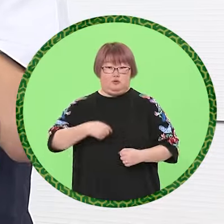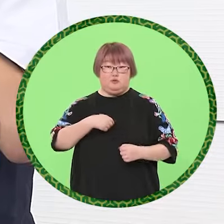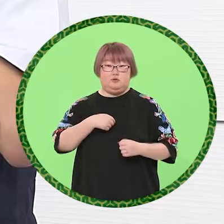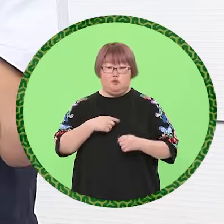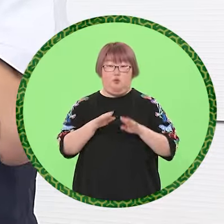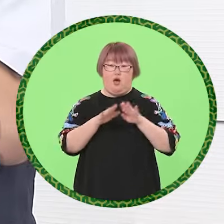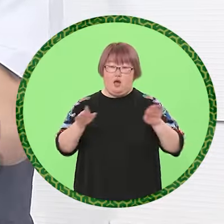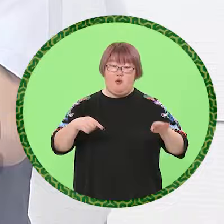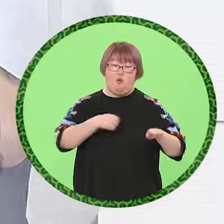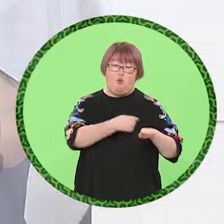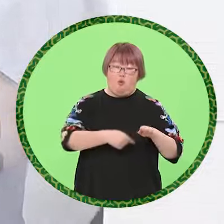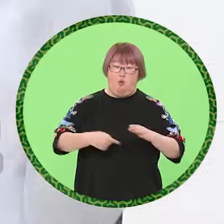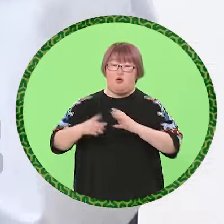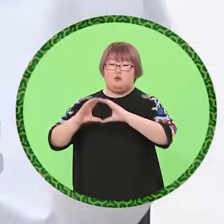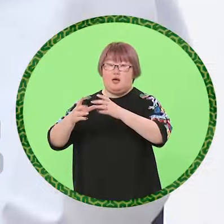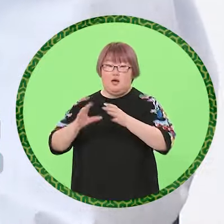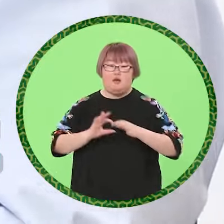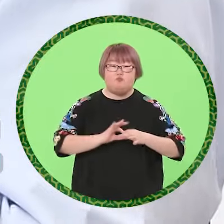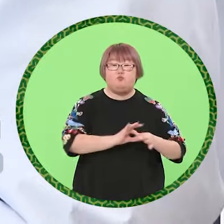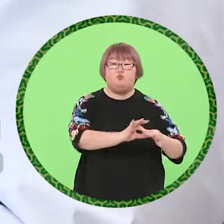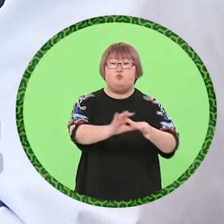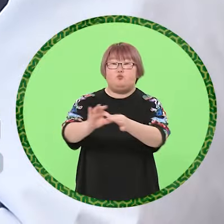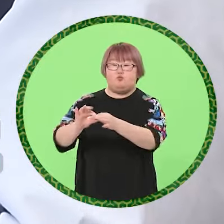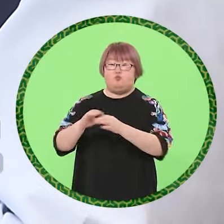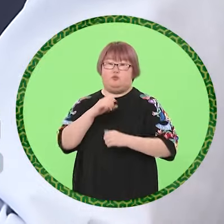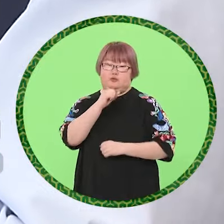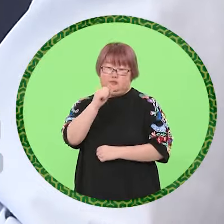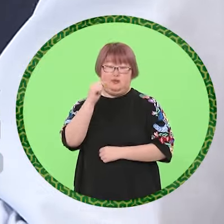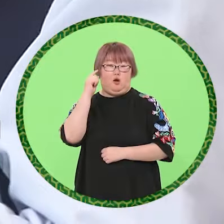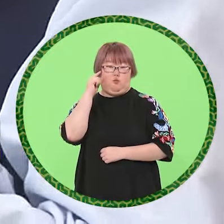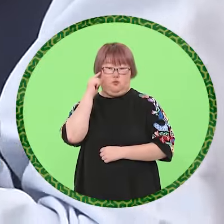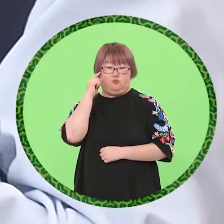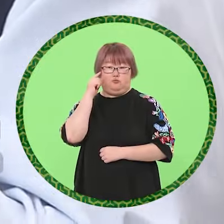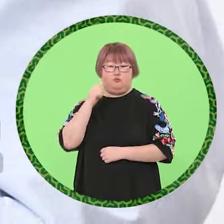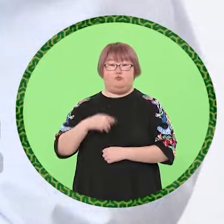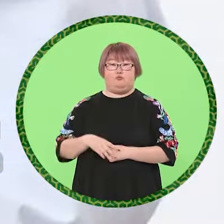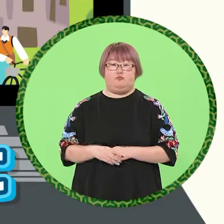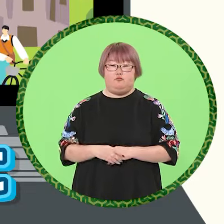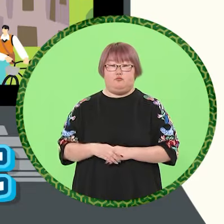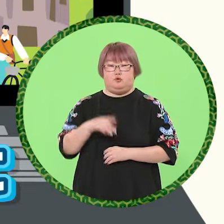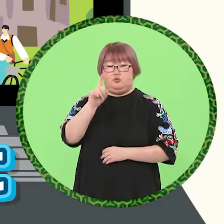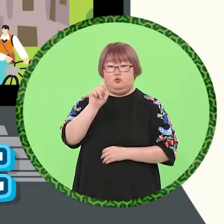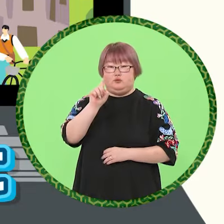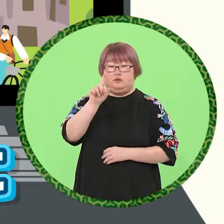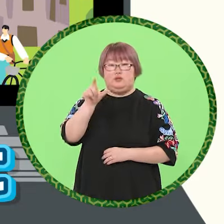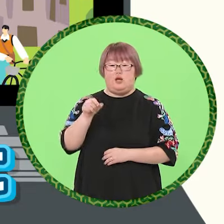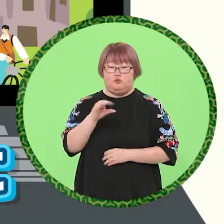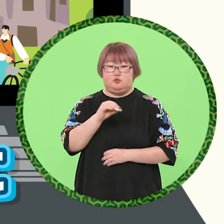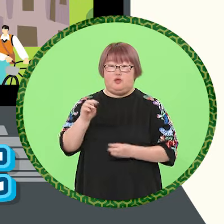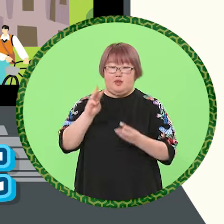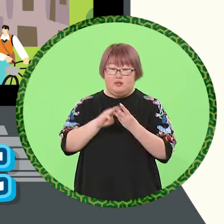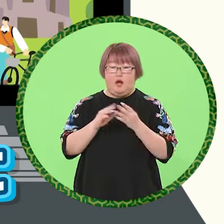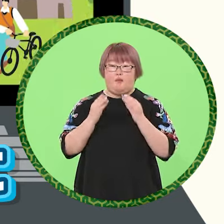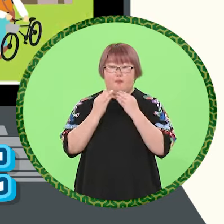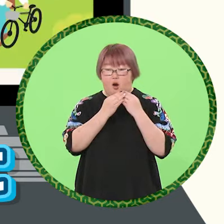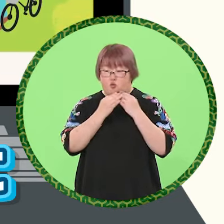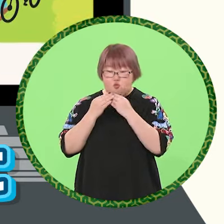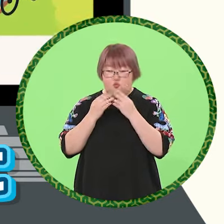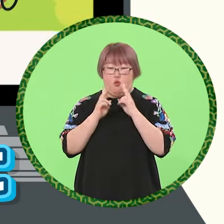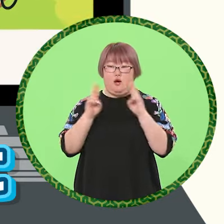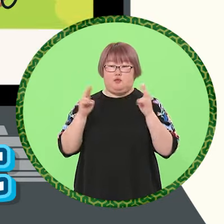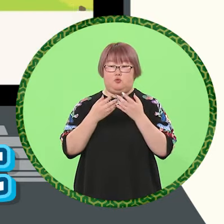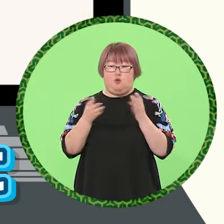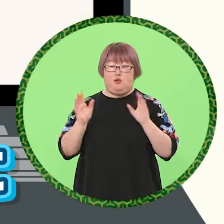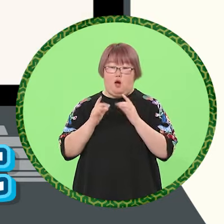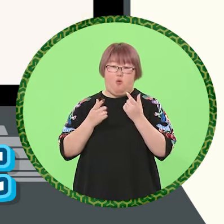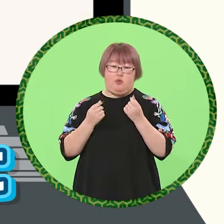ったり、その気持ちが平和な心や世界へ続いていけばいいなって思います。 11月の平和文化月間は、千